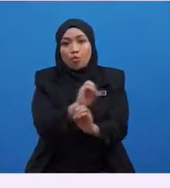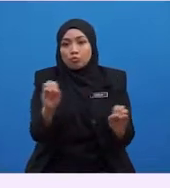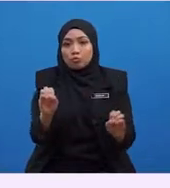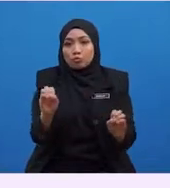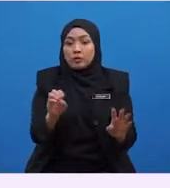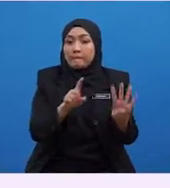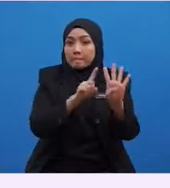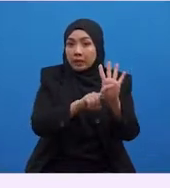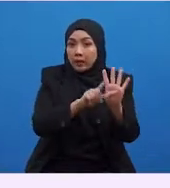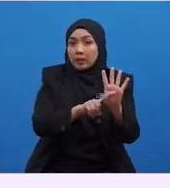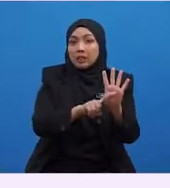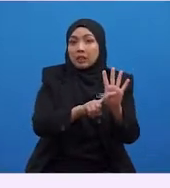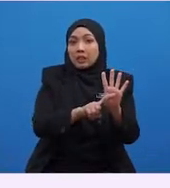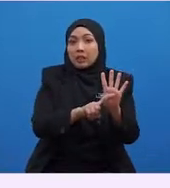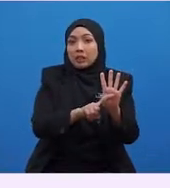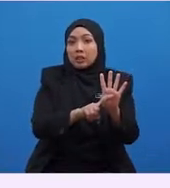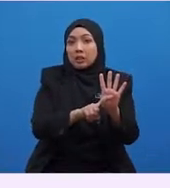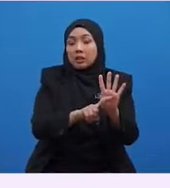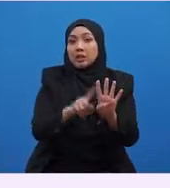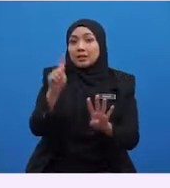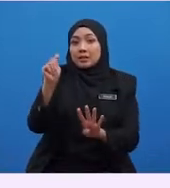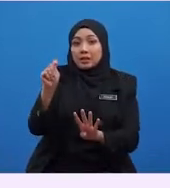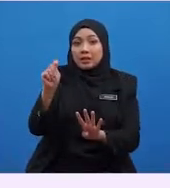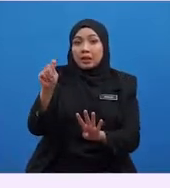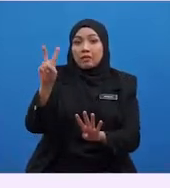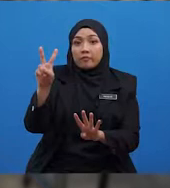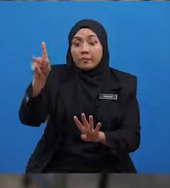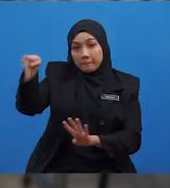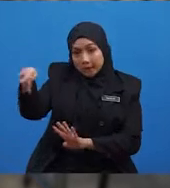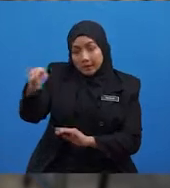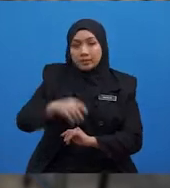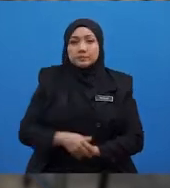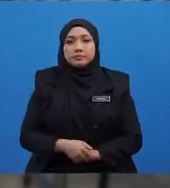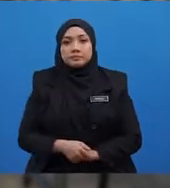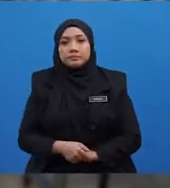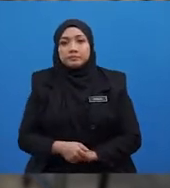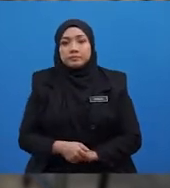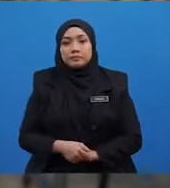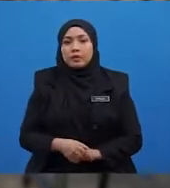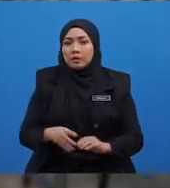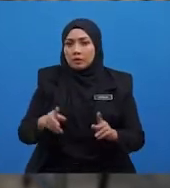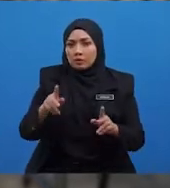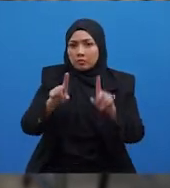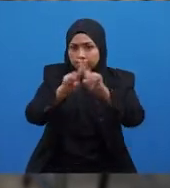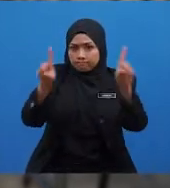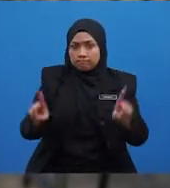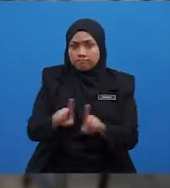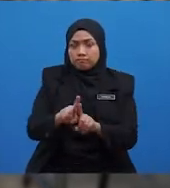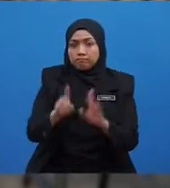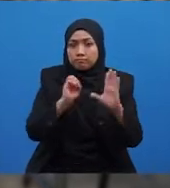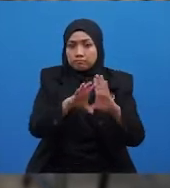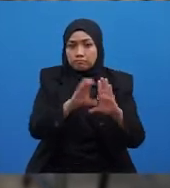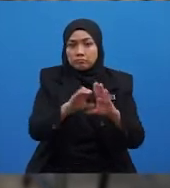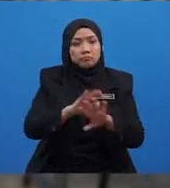nama pangkalan datanya adalah TVP. Jika dalam pangkalan data tersebut tidak mempunyai